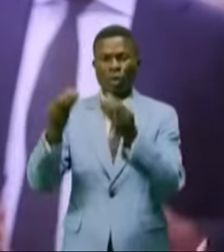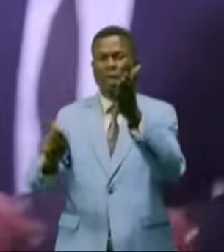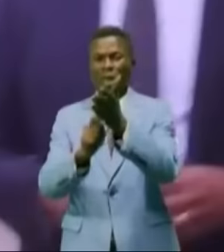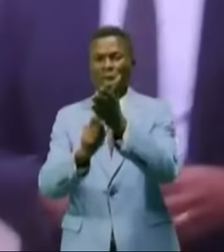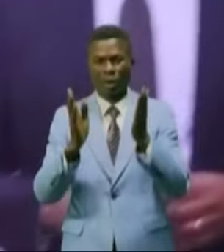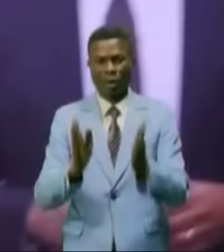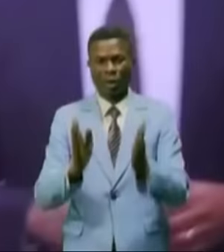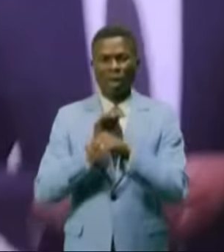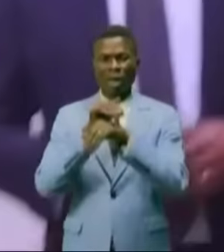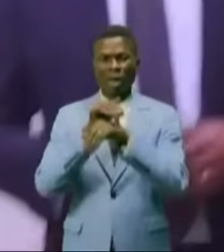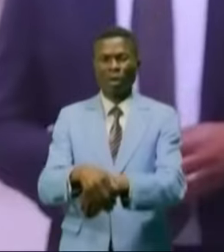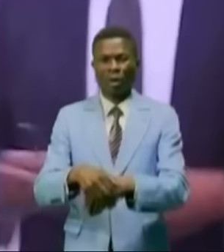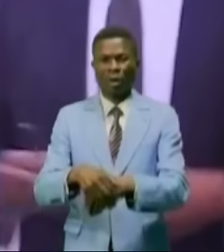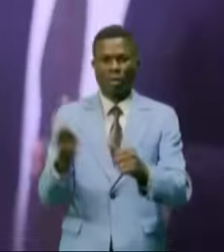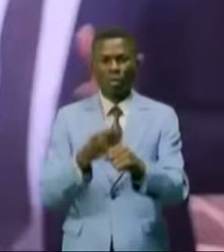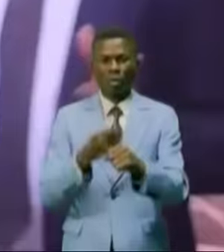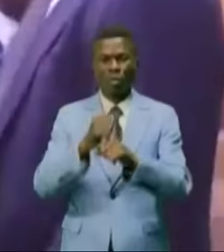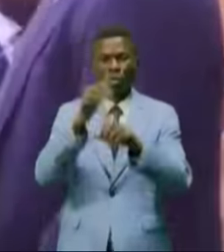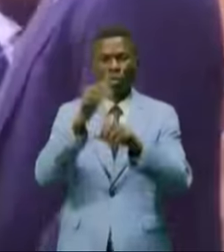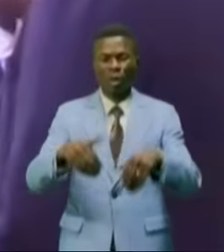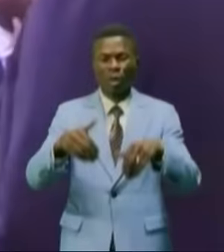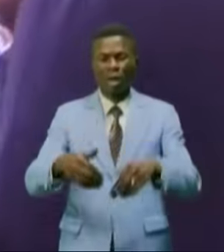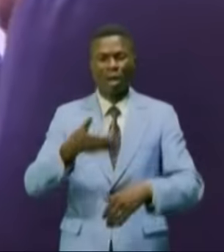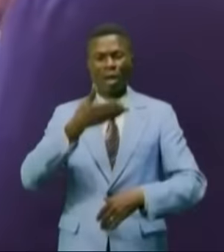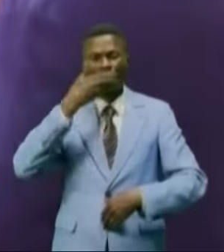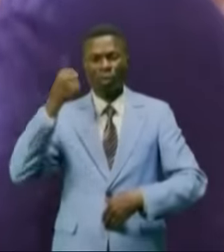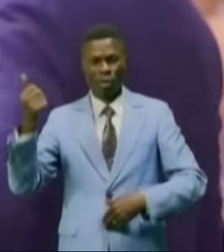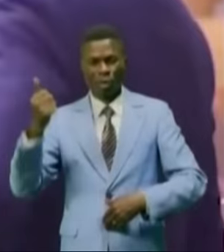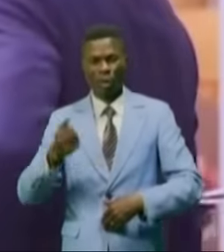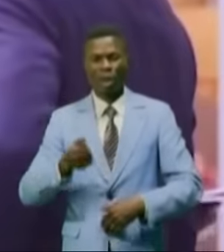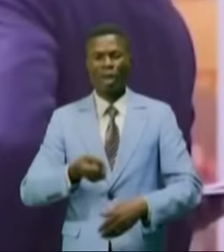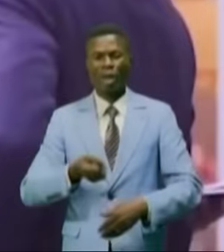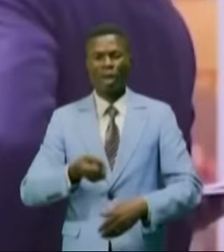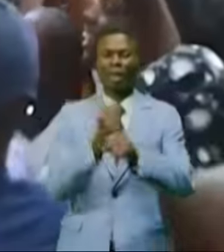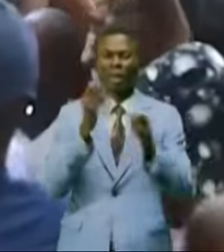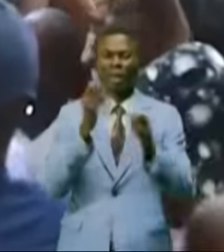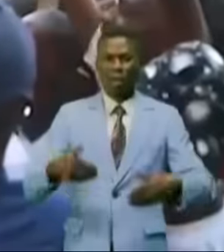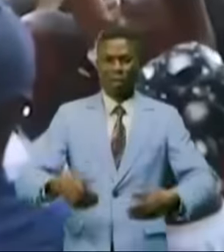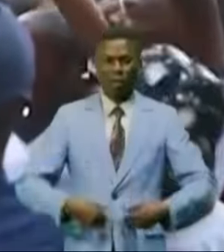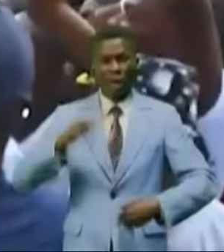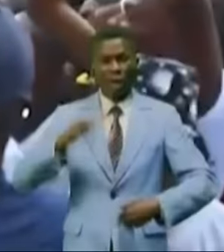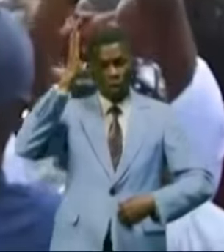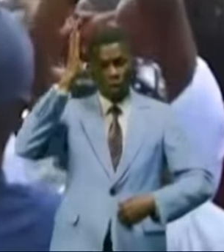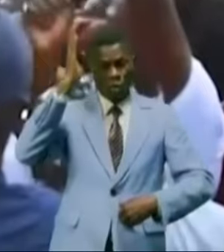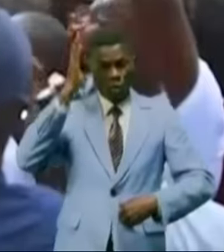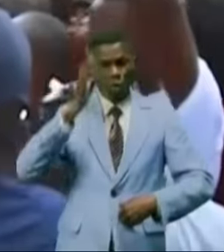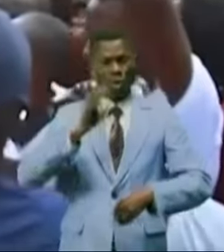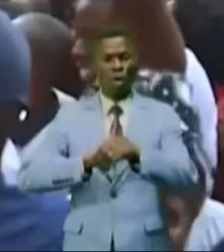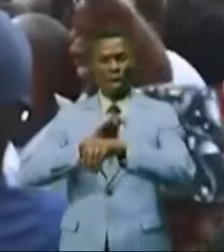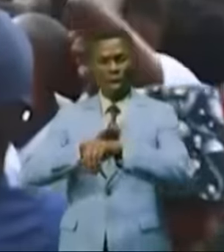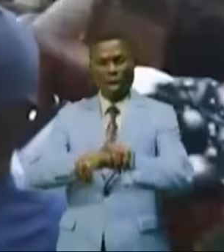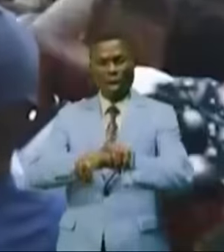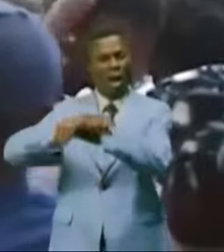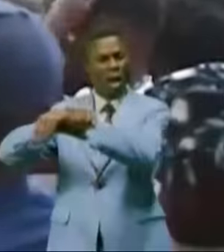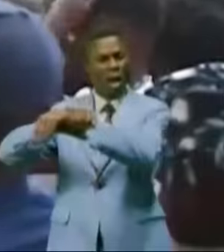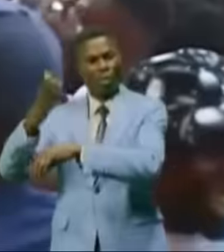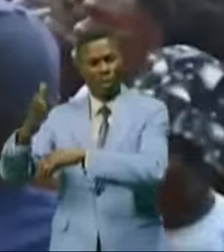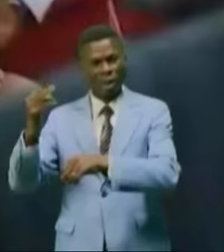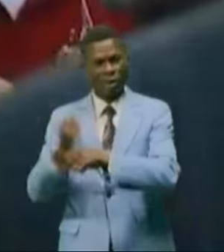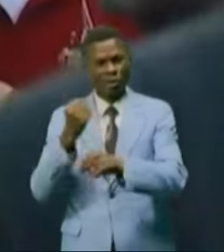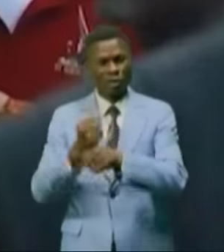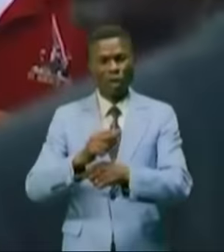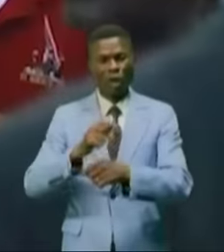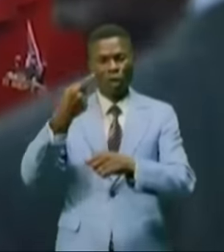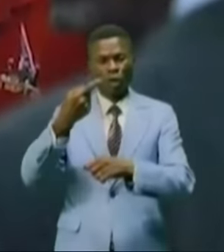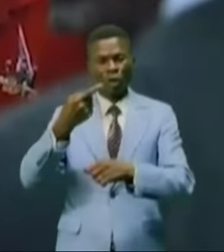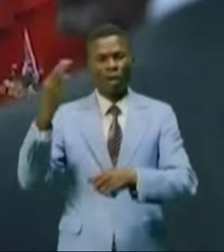à contribution pour une agriculture avide de la main-d'œuvre. Les jeunes Kulunas qui sont redevenus des citoyens grâce à l'action des